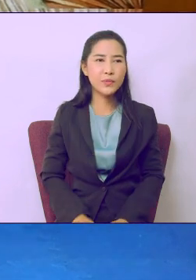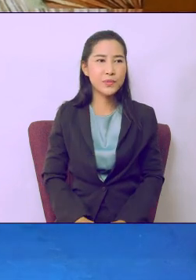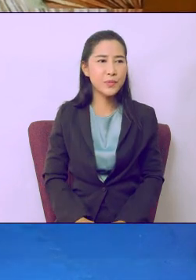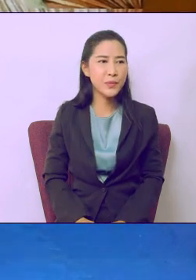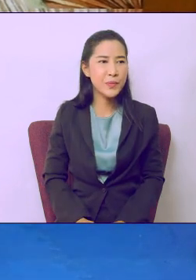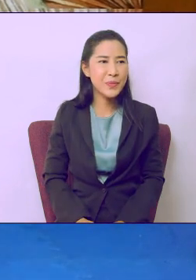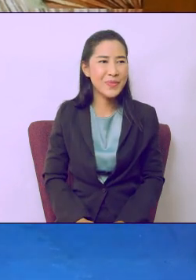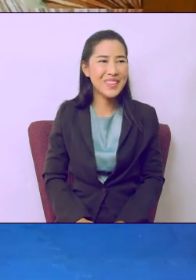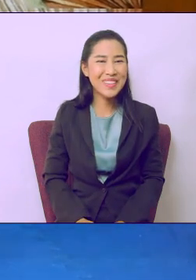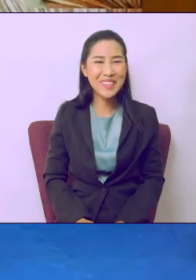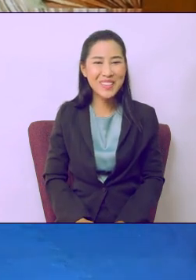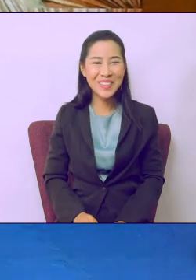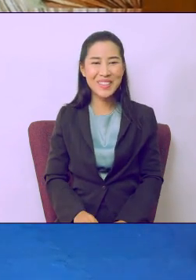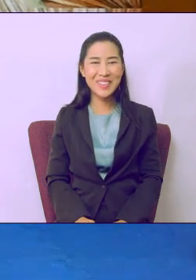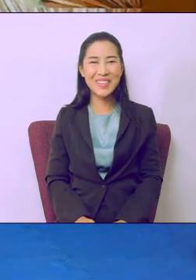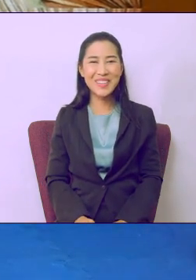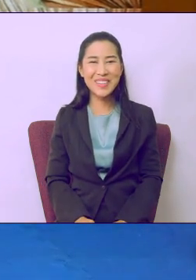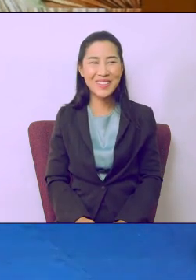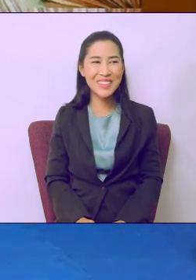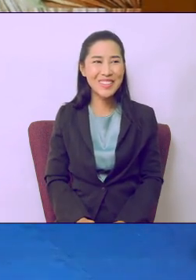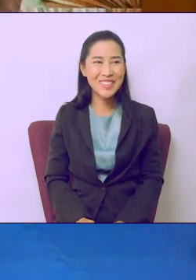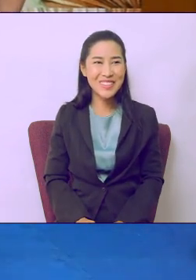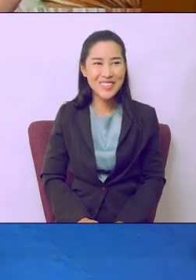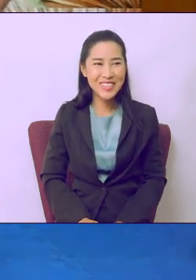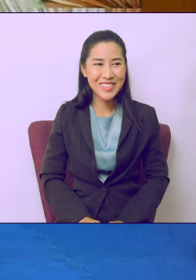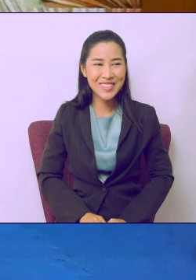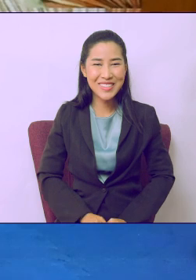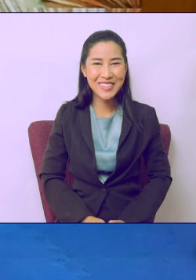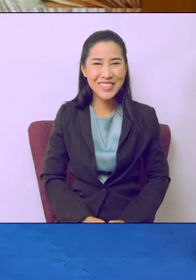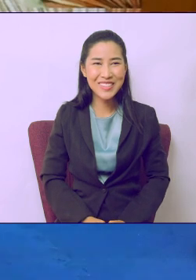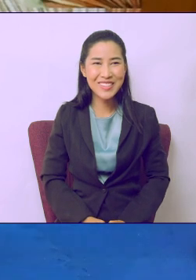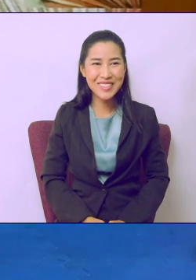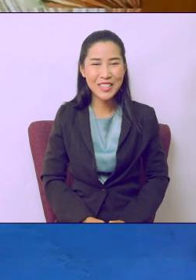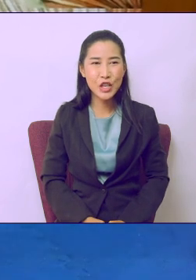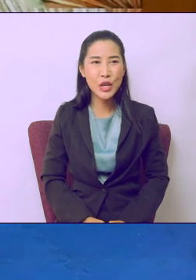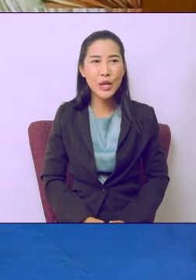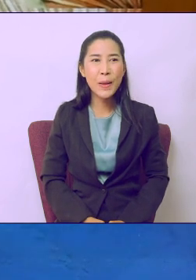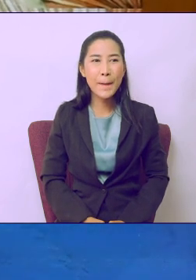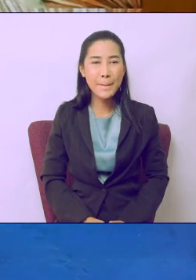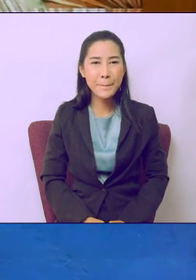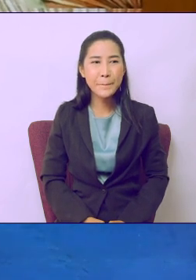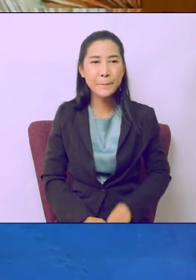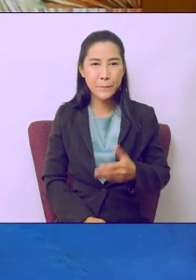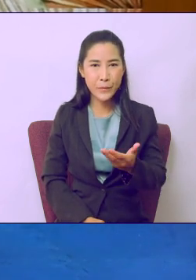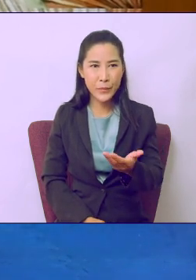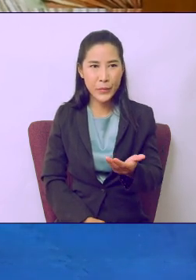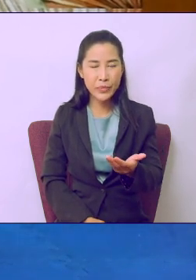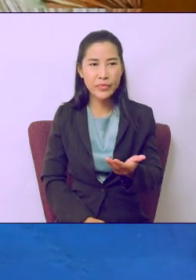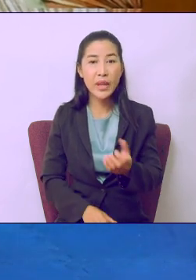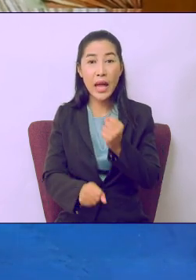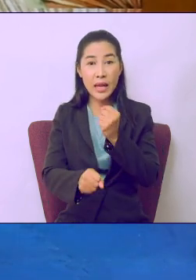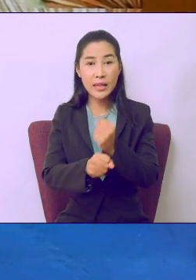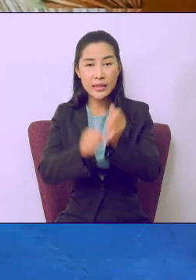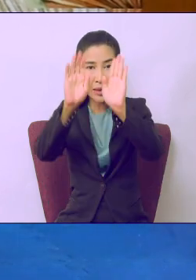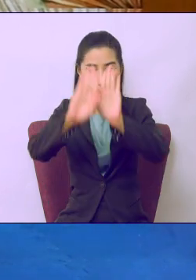มาอ้าวยิ้มให้ตัวเองเอ้อพารพสมาธิของเรานะครับเดี๋ยวผมจะทำ